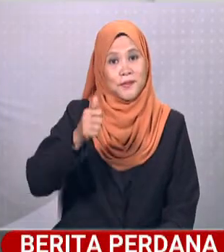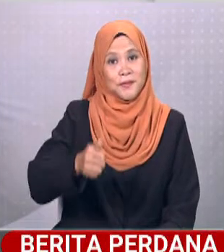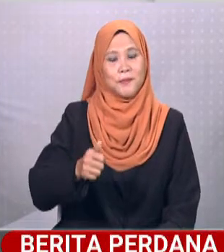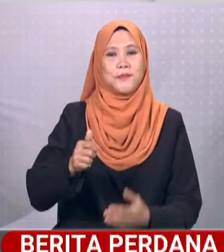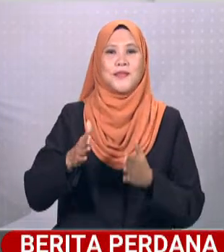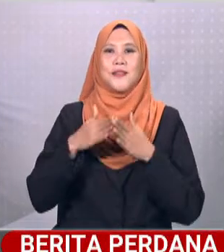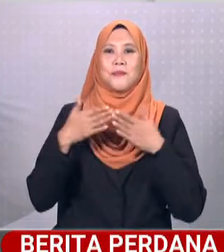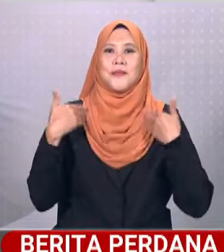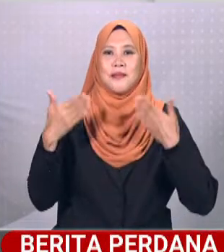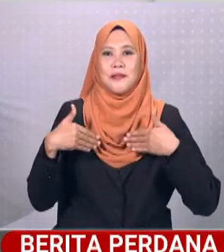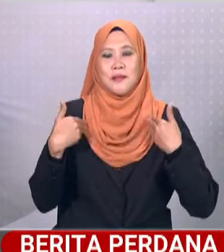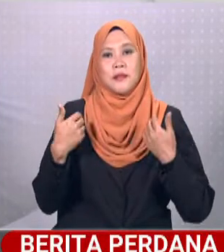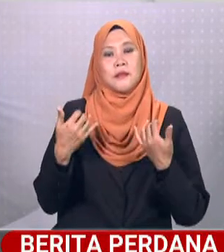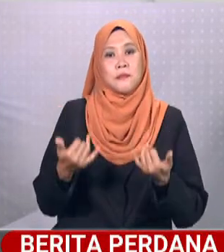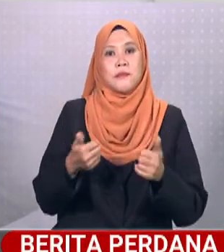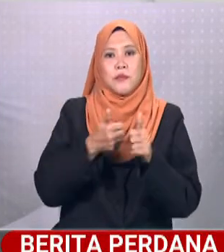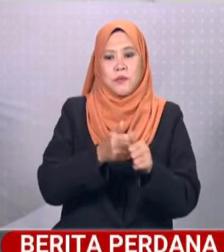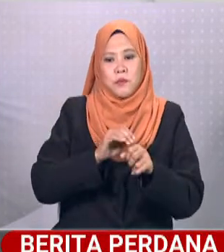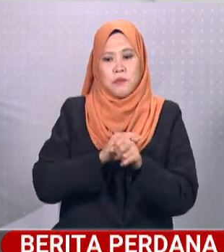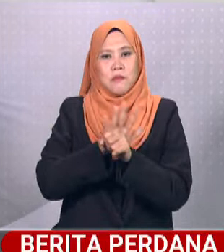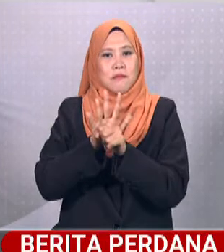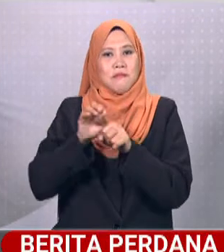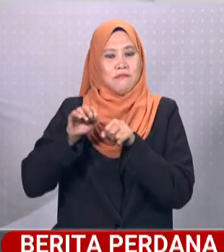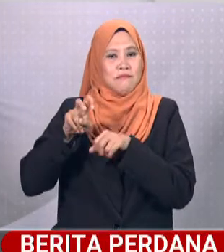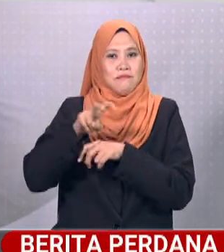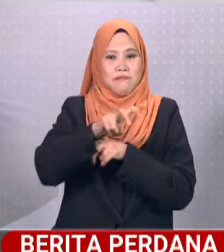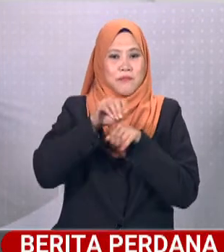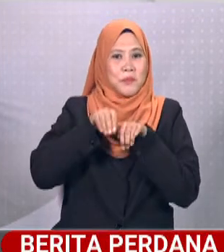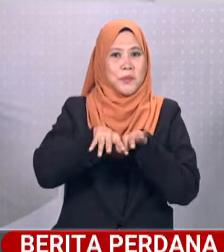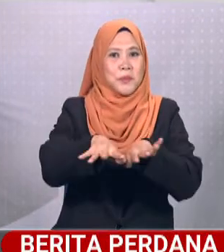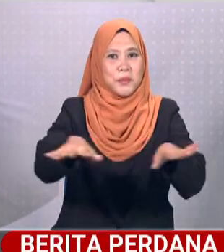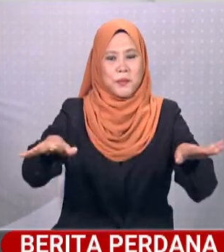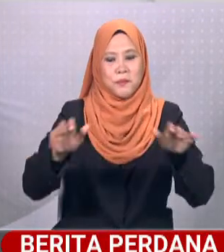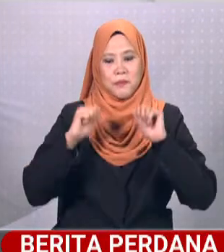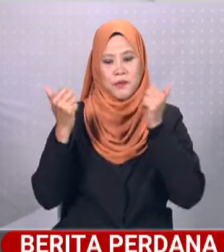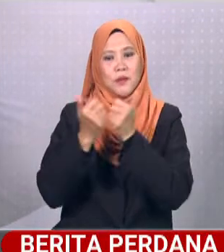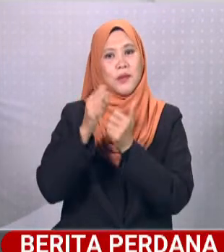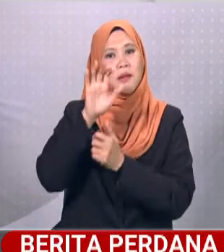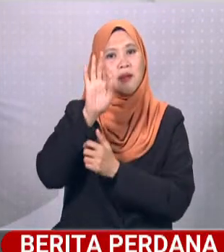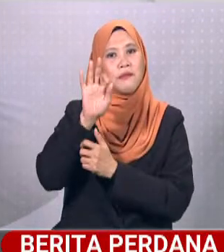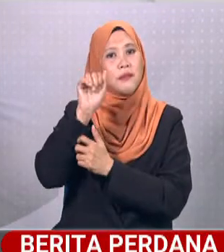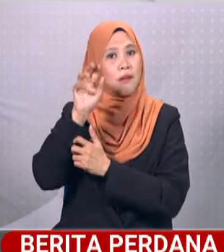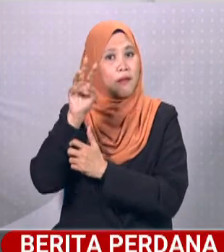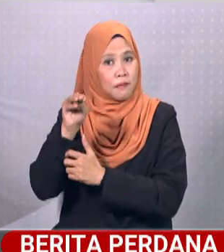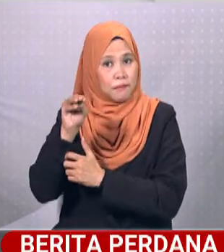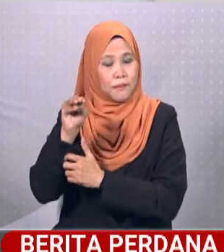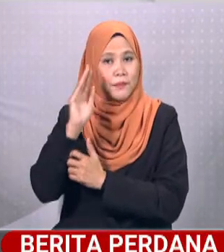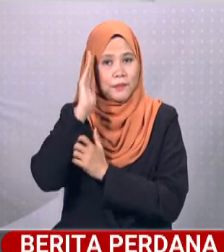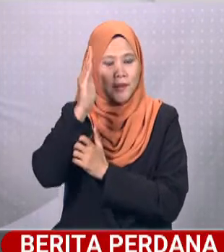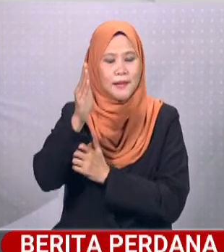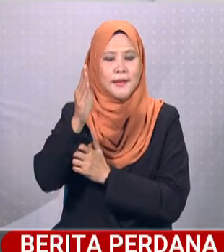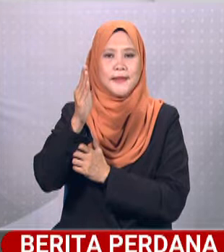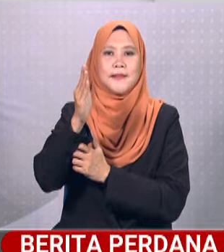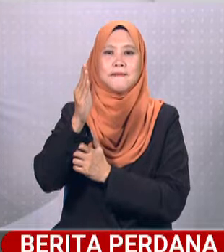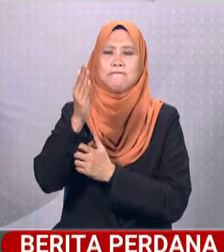Assalamualaikum dan salam sejahtera. Susulan penularan wabak pandemik COVID-19, Persatuan Bola Sepak Malaysia FAM akan mengambil